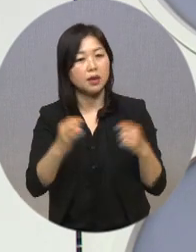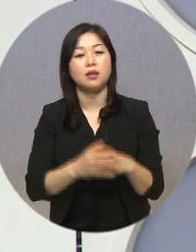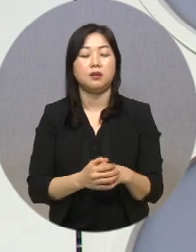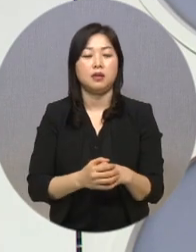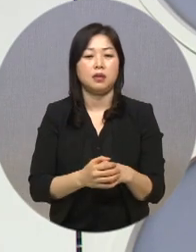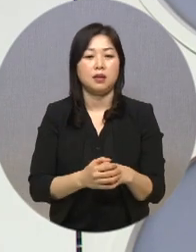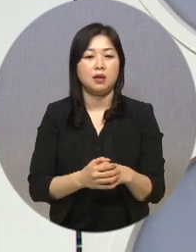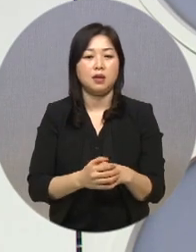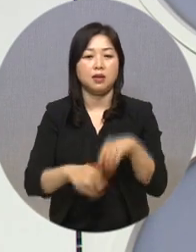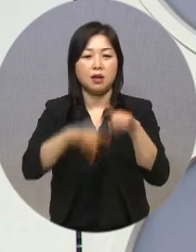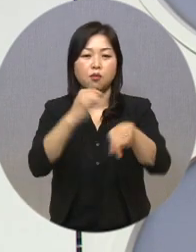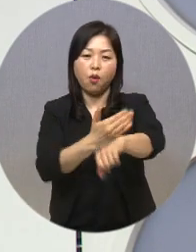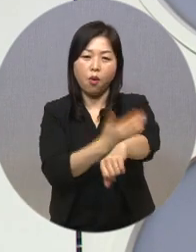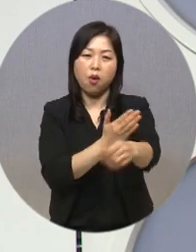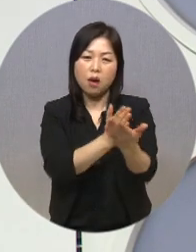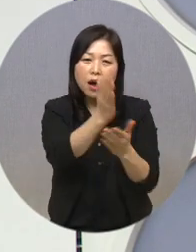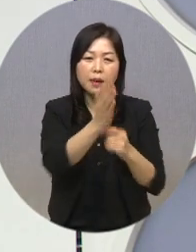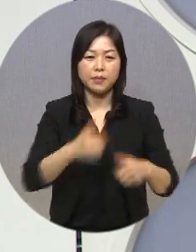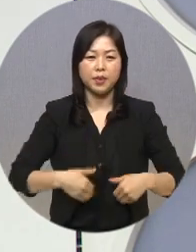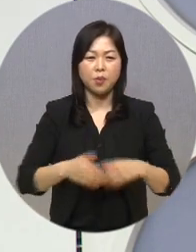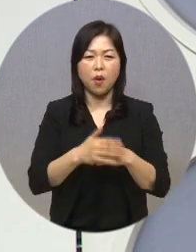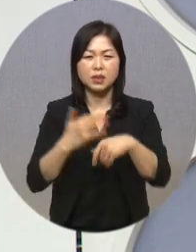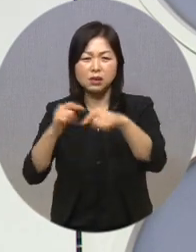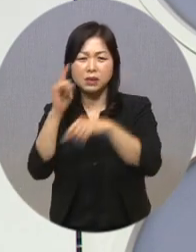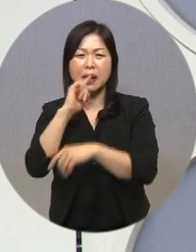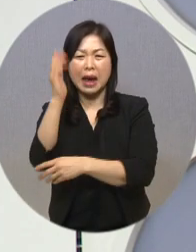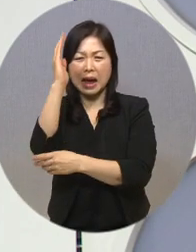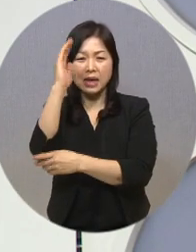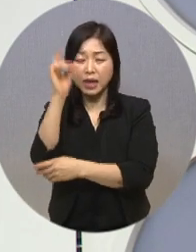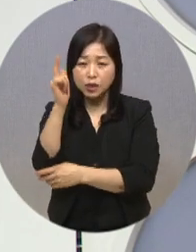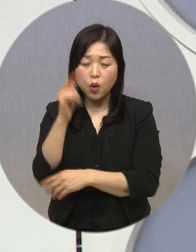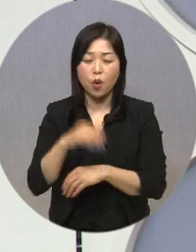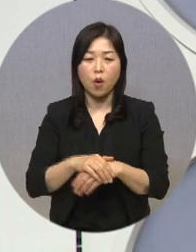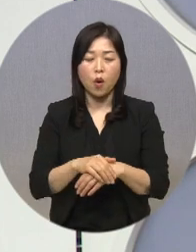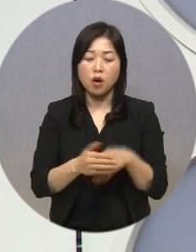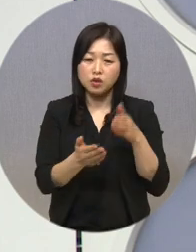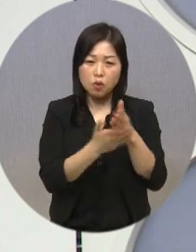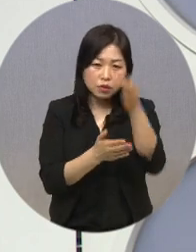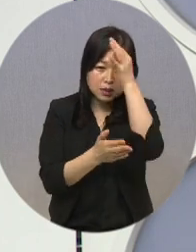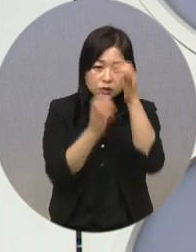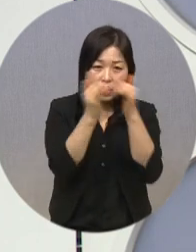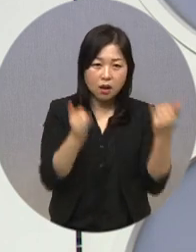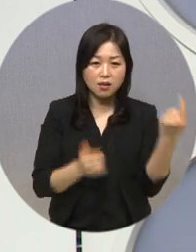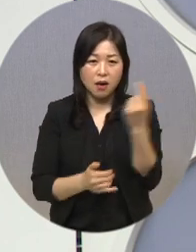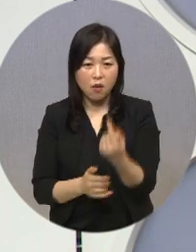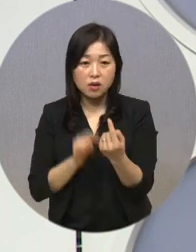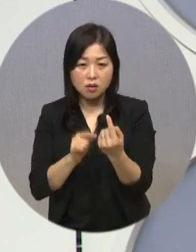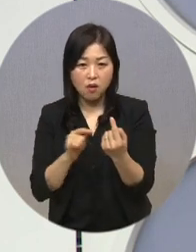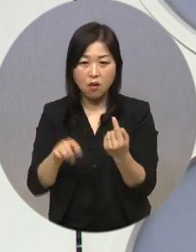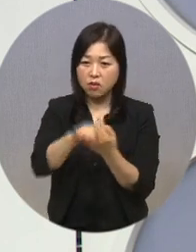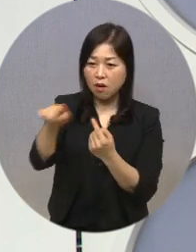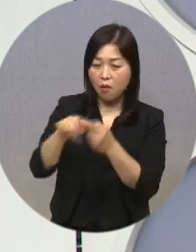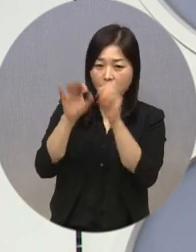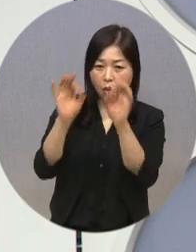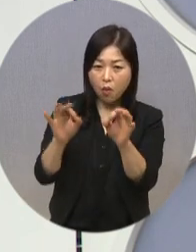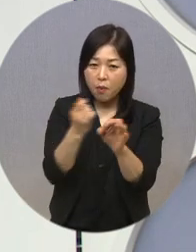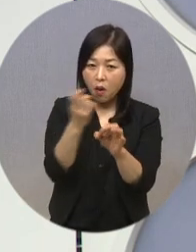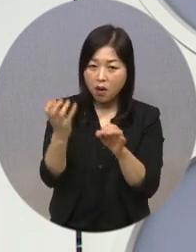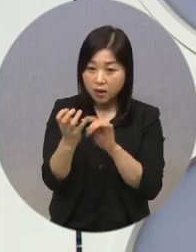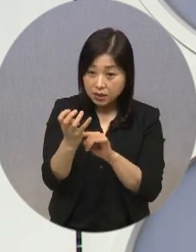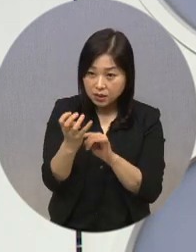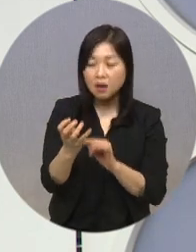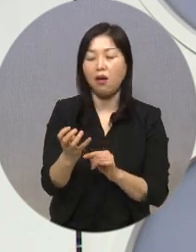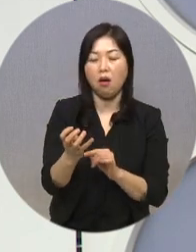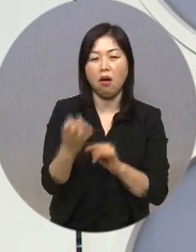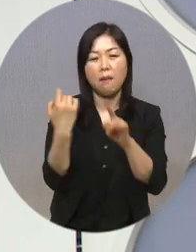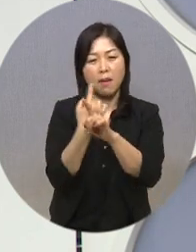절실히 필요했었는데 맨 뭐 정치만 하던 건데 이 사람이 전문가 전문가가 딱 와서 뭐냐 그냥 탁 보고 몇 가지